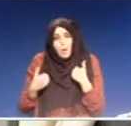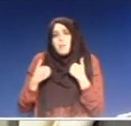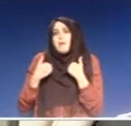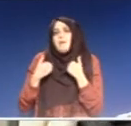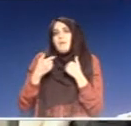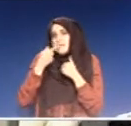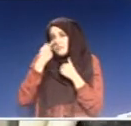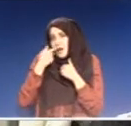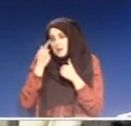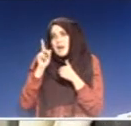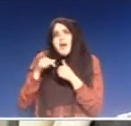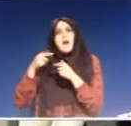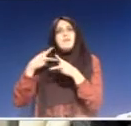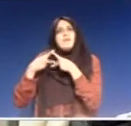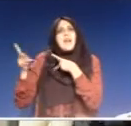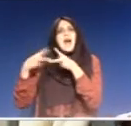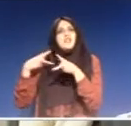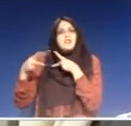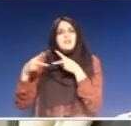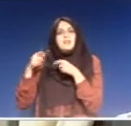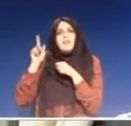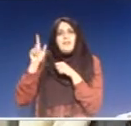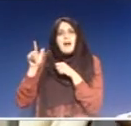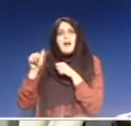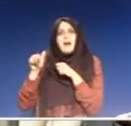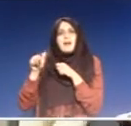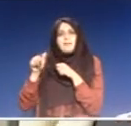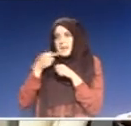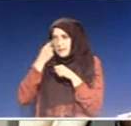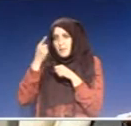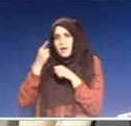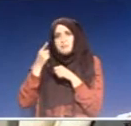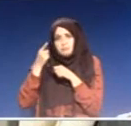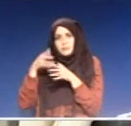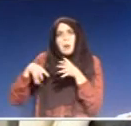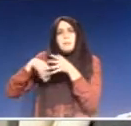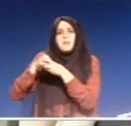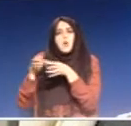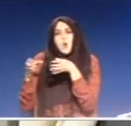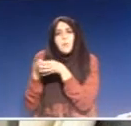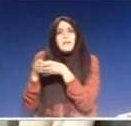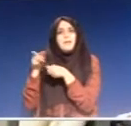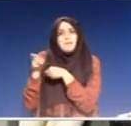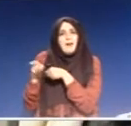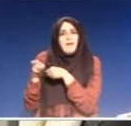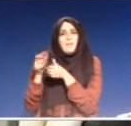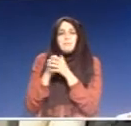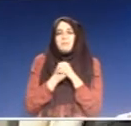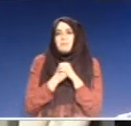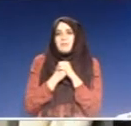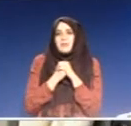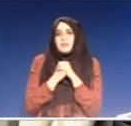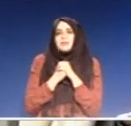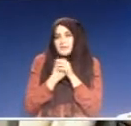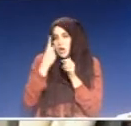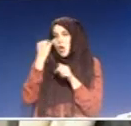كان في قرية معينة مثلا أو مدينة معينة كاين خبراء يلتحقون بمثل هذه الهيئات لذلك نعم. لنا عودة